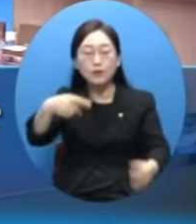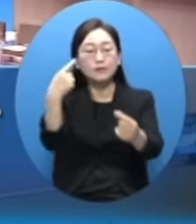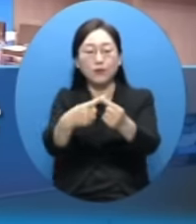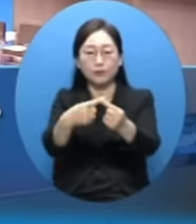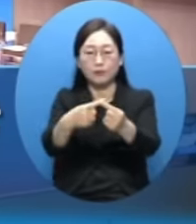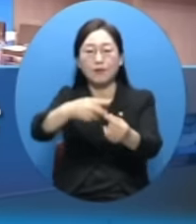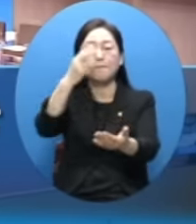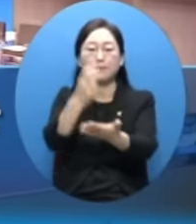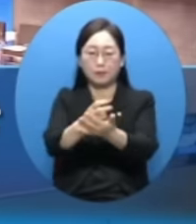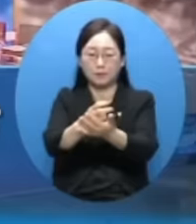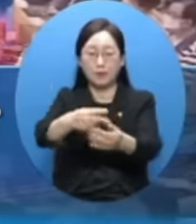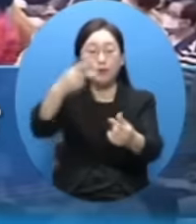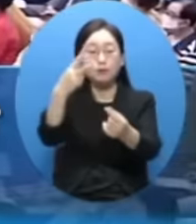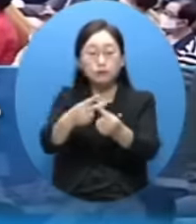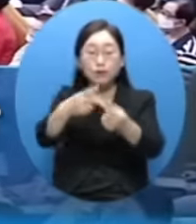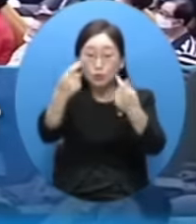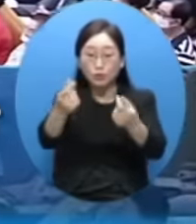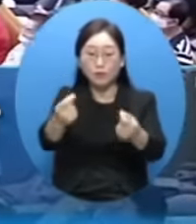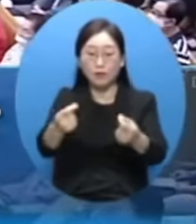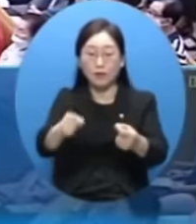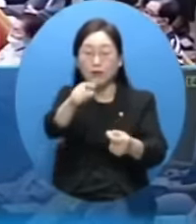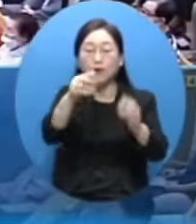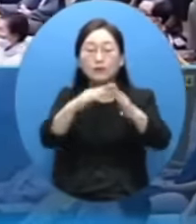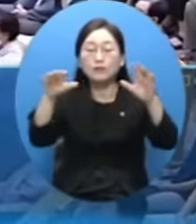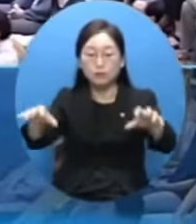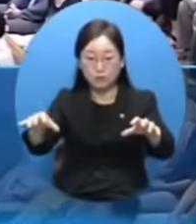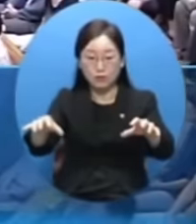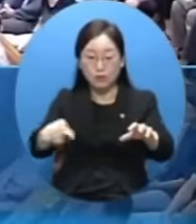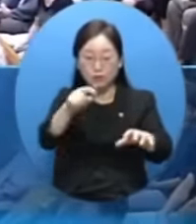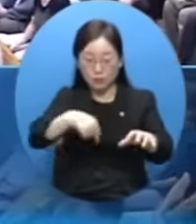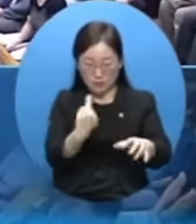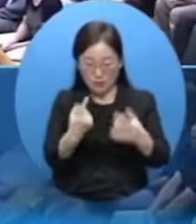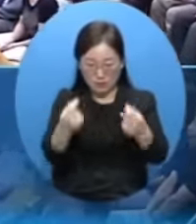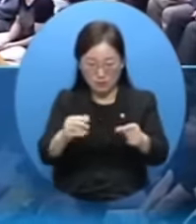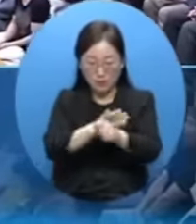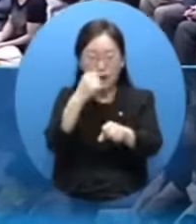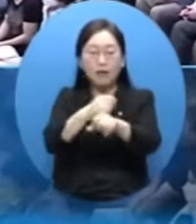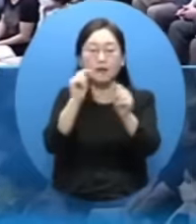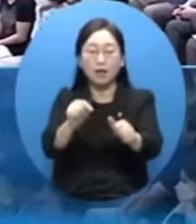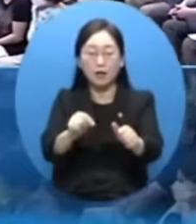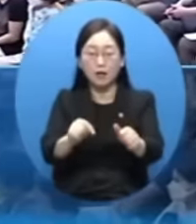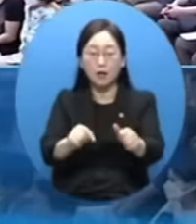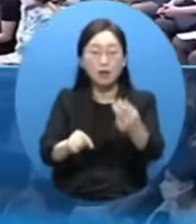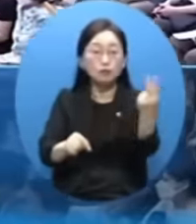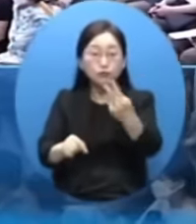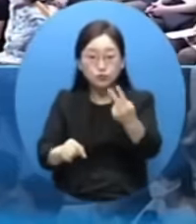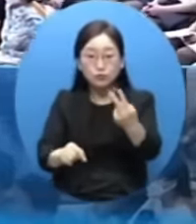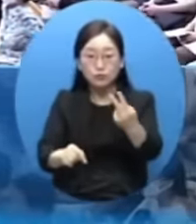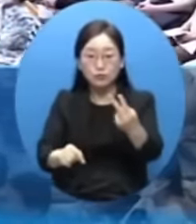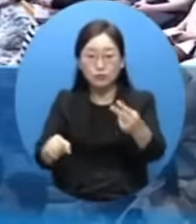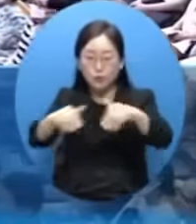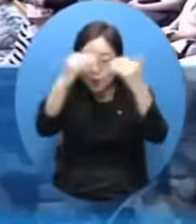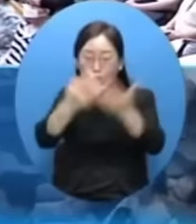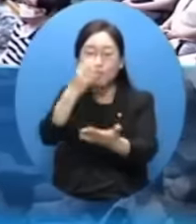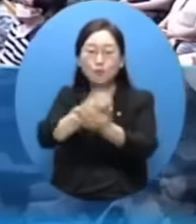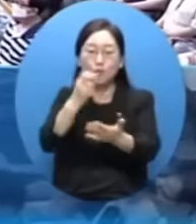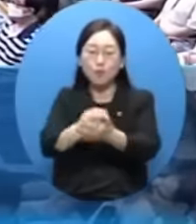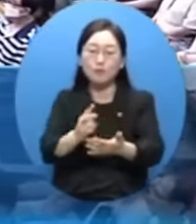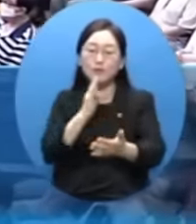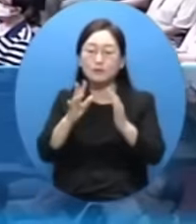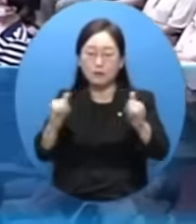되는 계명이요 둘째도 그와 같으니 내 이웃을 내 자신같이 사랑하라 하셨으니 이 두 계명이 온 율법과